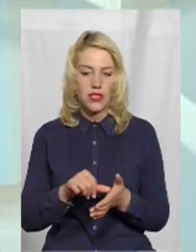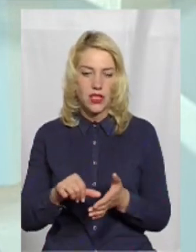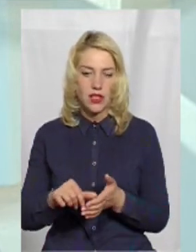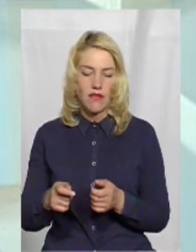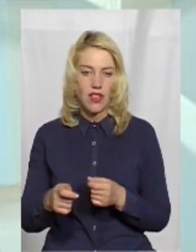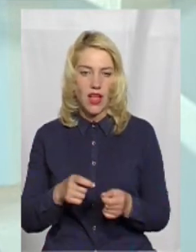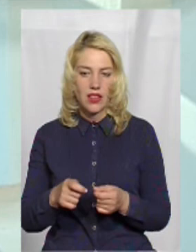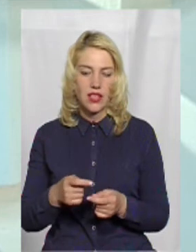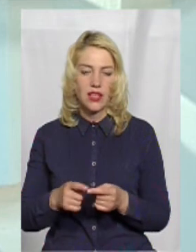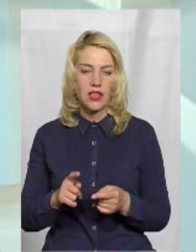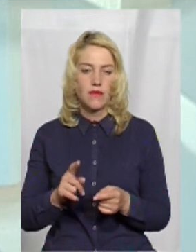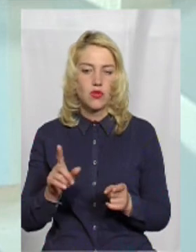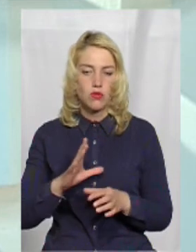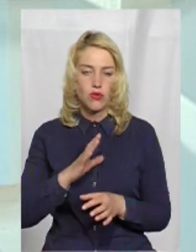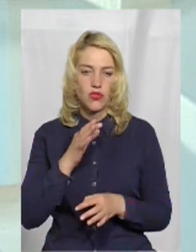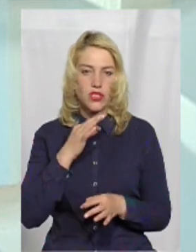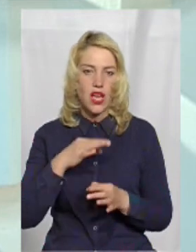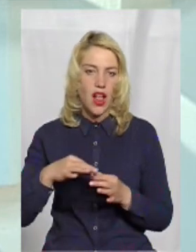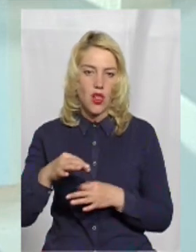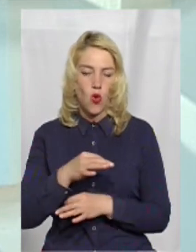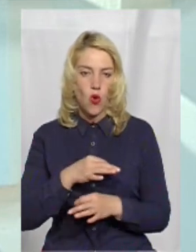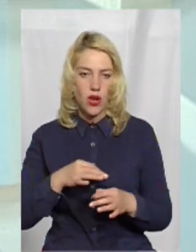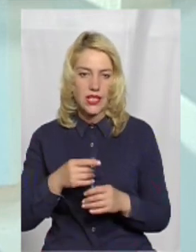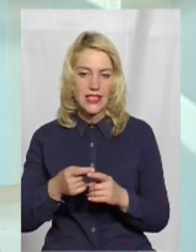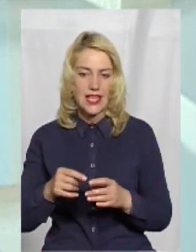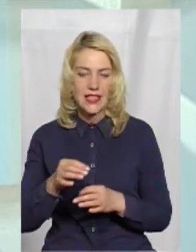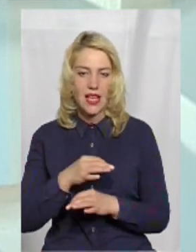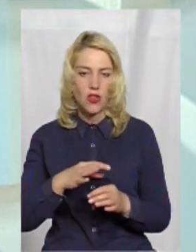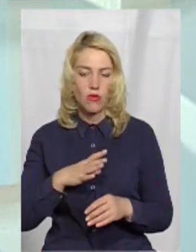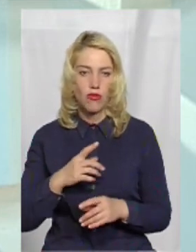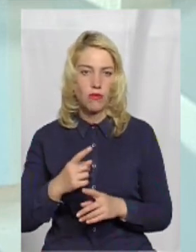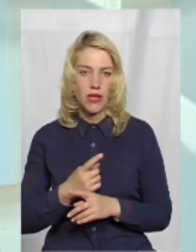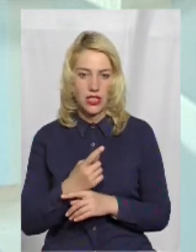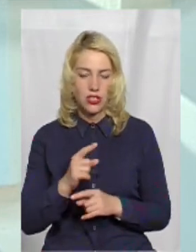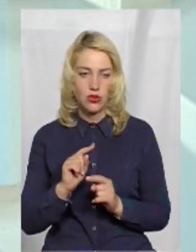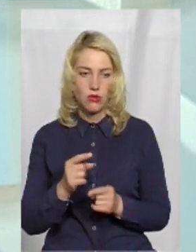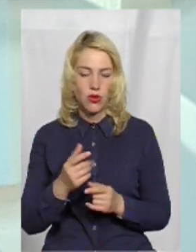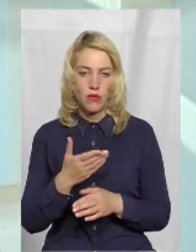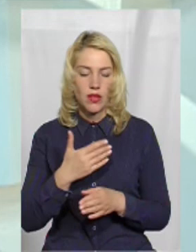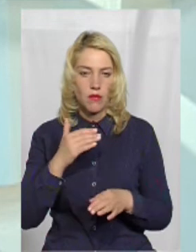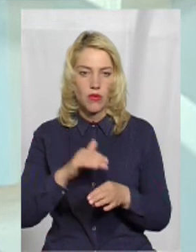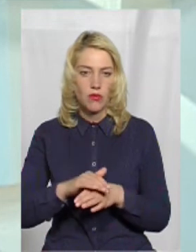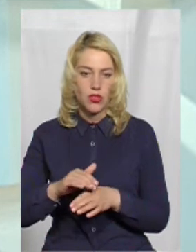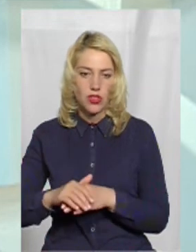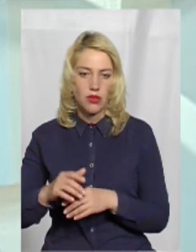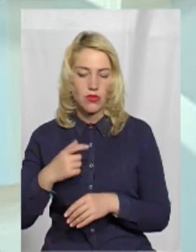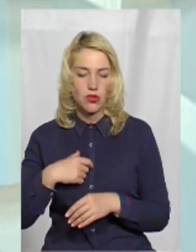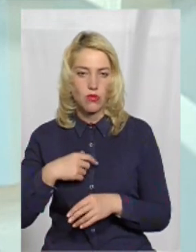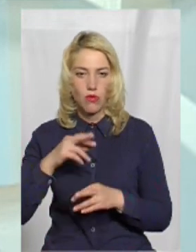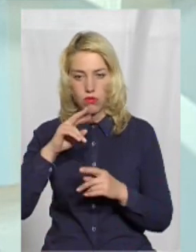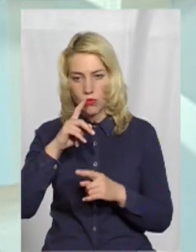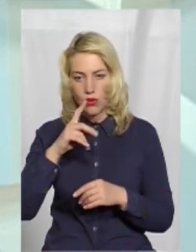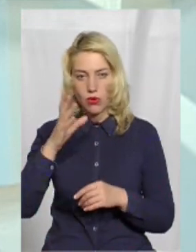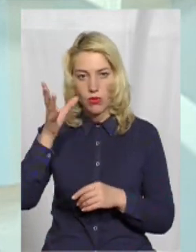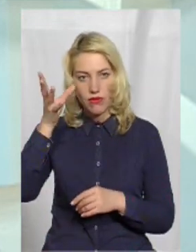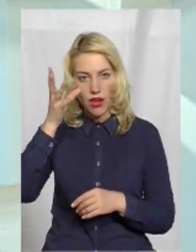організацій для того, щоб будувати діалог. Цей діалог ми будуємо вперше, тому ми помічаємо за собою помилки, ми